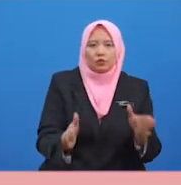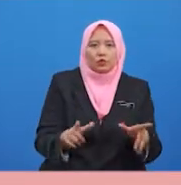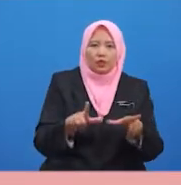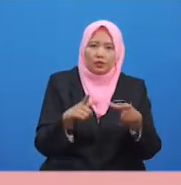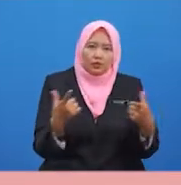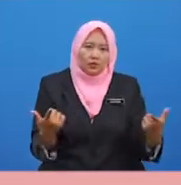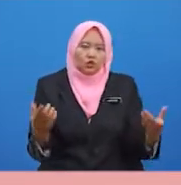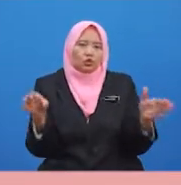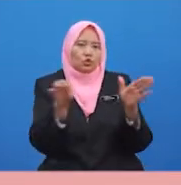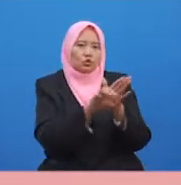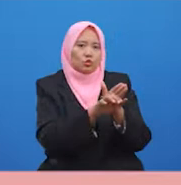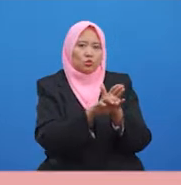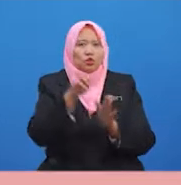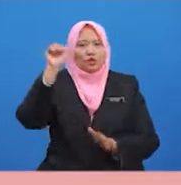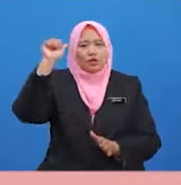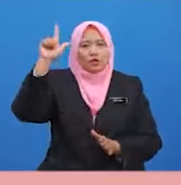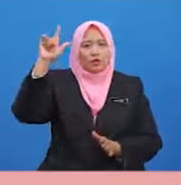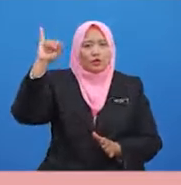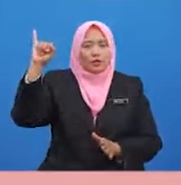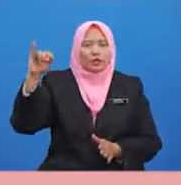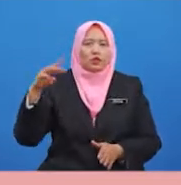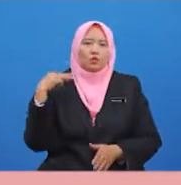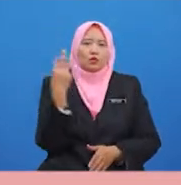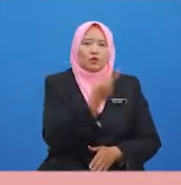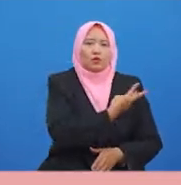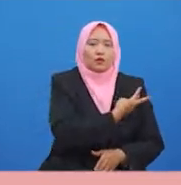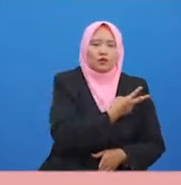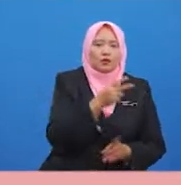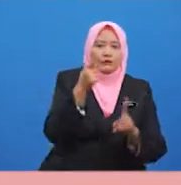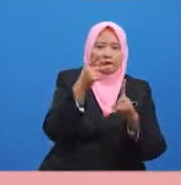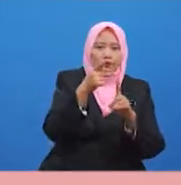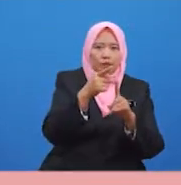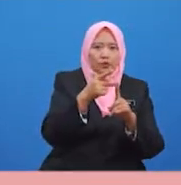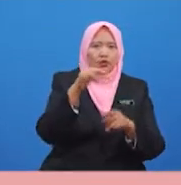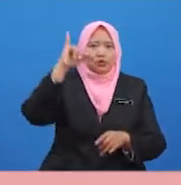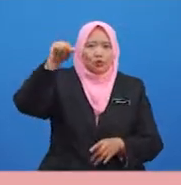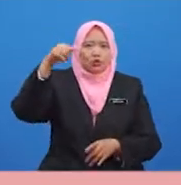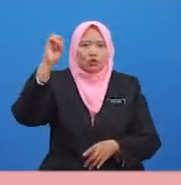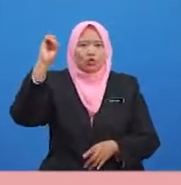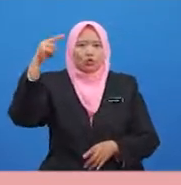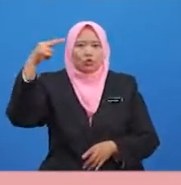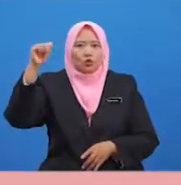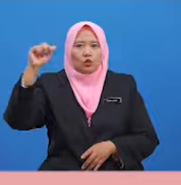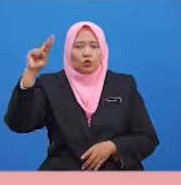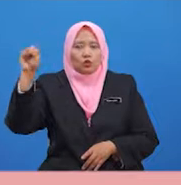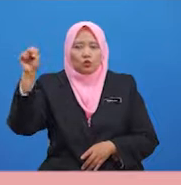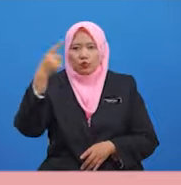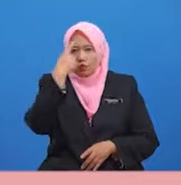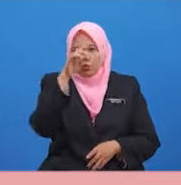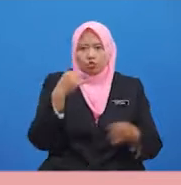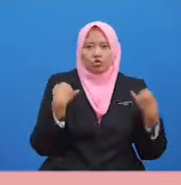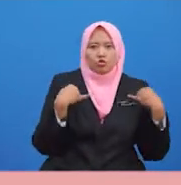Ali mewakilkan kepada Johan untuk menjual sebuah rumahnya dan Johan